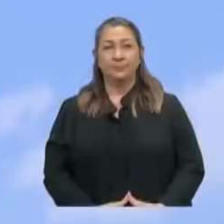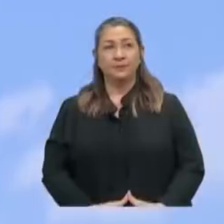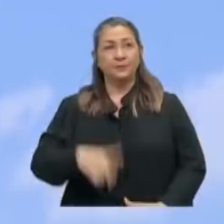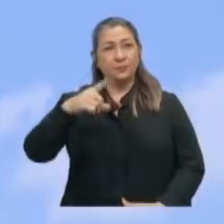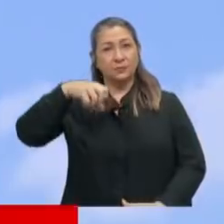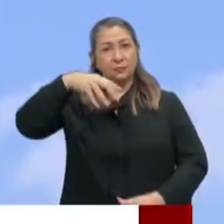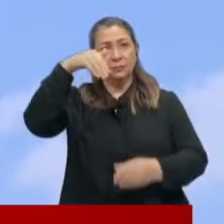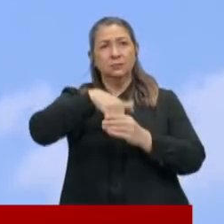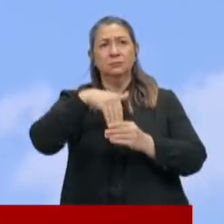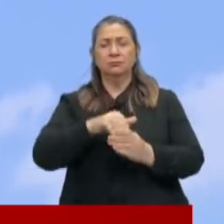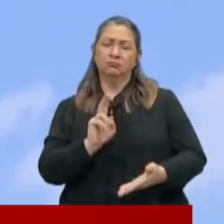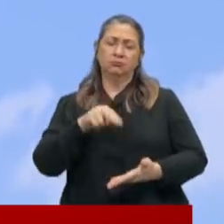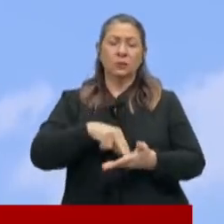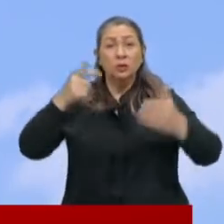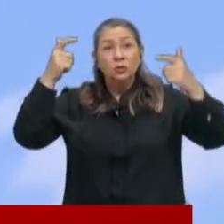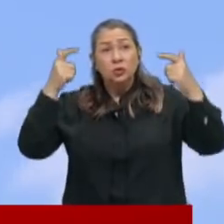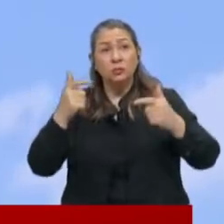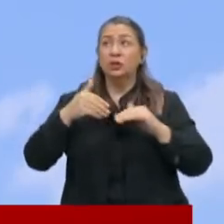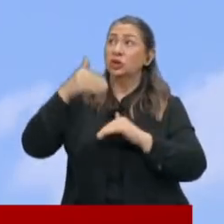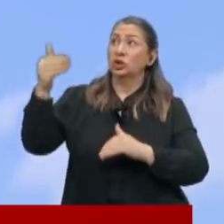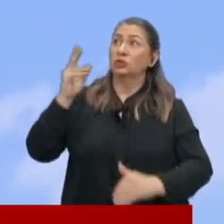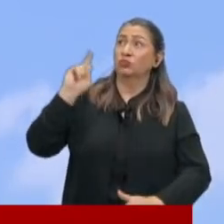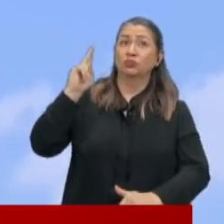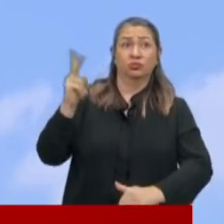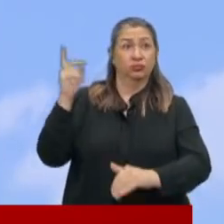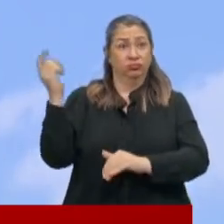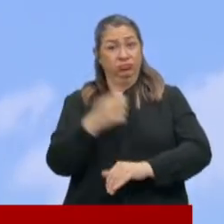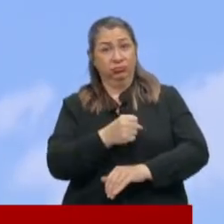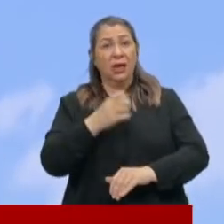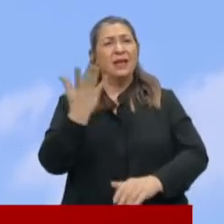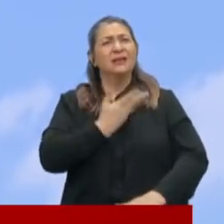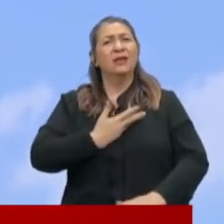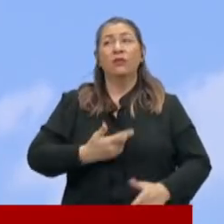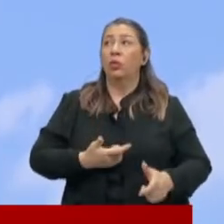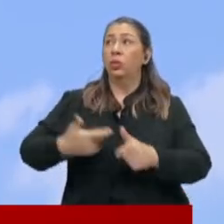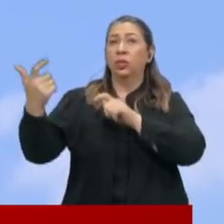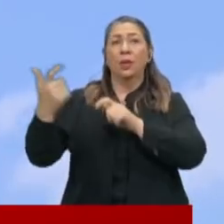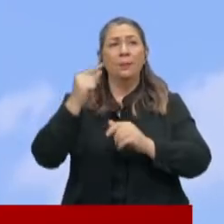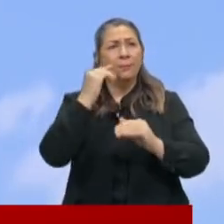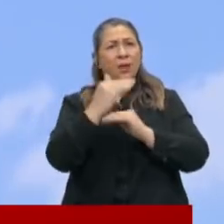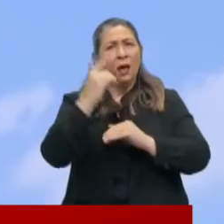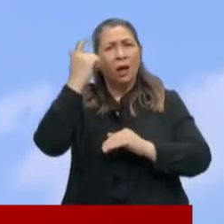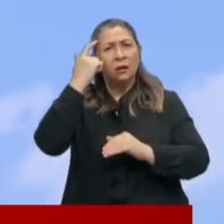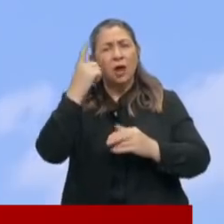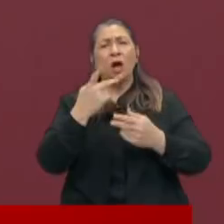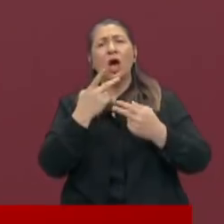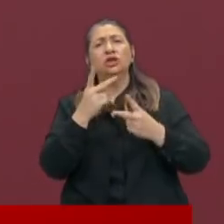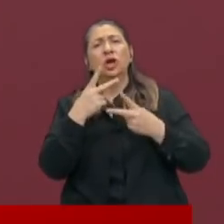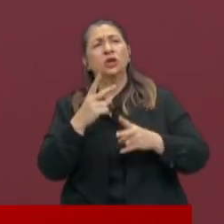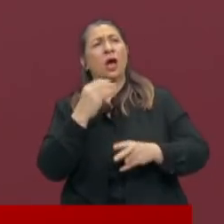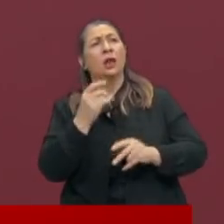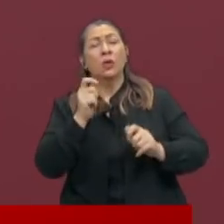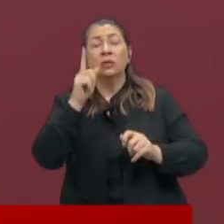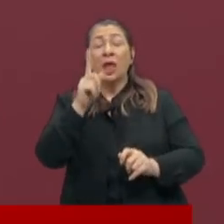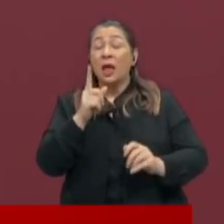Bir AK Parti milletvekili de çıkıp sorumlu dış güçlerdedir diyerek en sevdikleri şeyi yapıyor. Milletin aklıyla açıktan alay ediyor. Tek